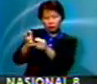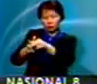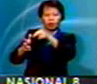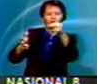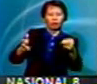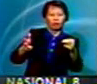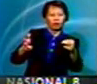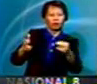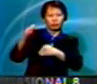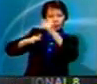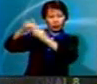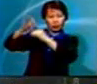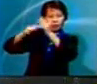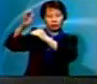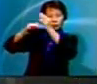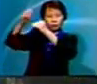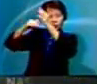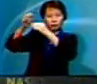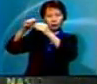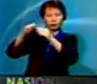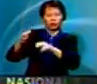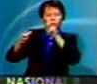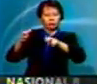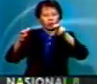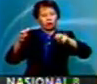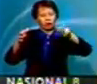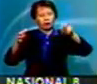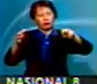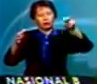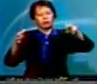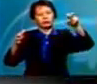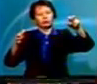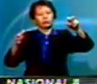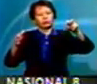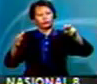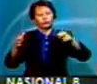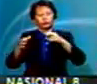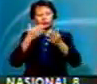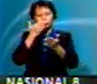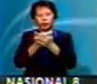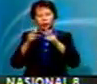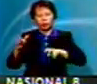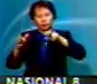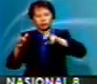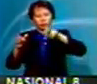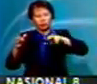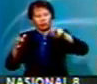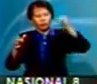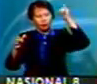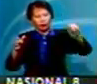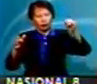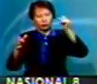sebuah klinik di bangunan Crystal Point dan menaiki tangga berhadapan klinik terbabit. Sebaik memijak anak tangga terakhir,